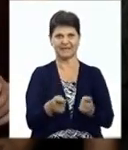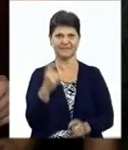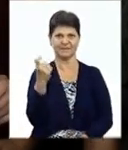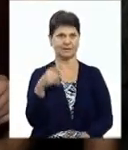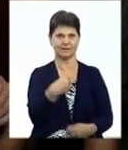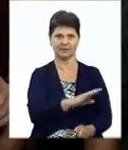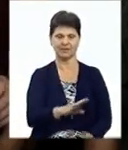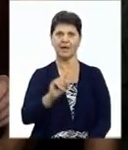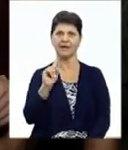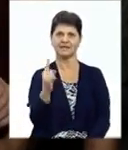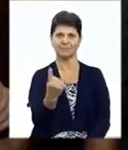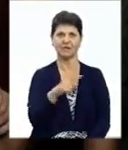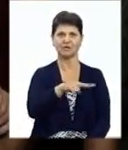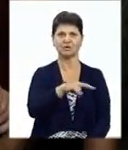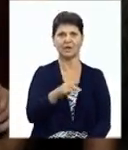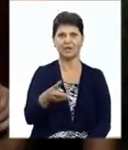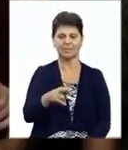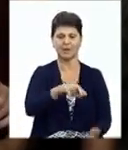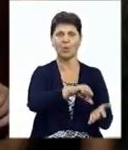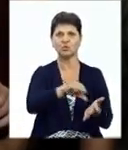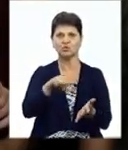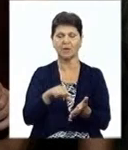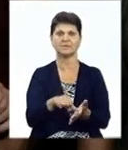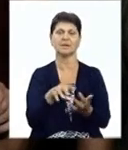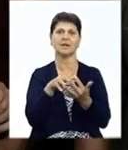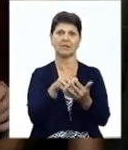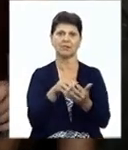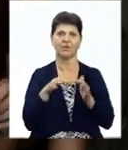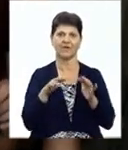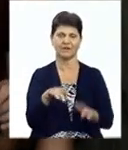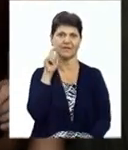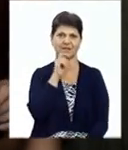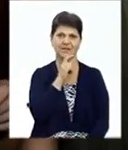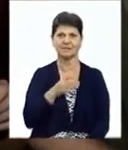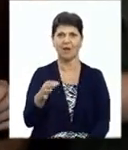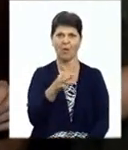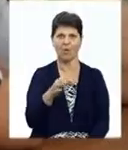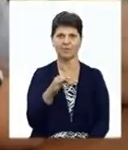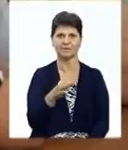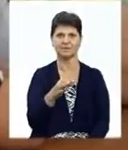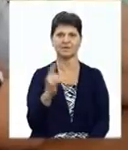липня учасники бойових дій у Вінницькій області як їздили, так і